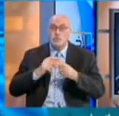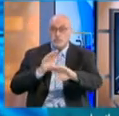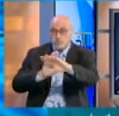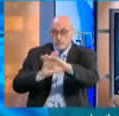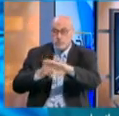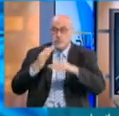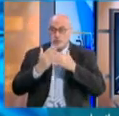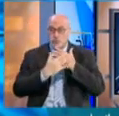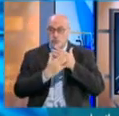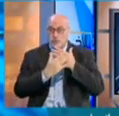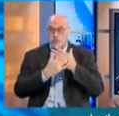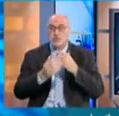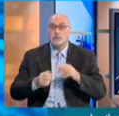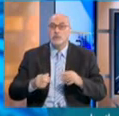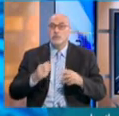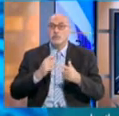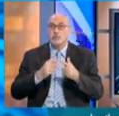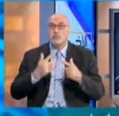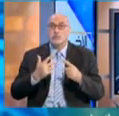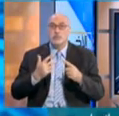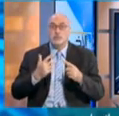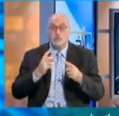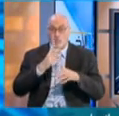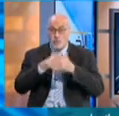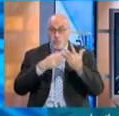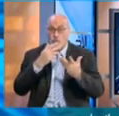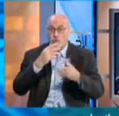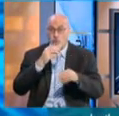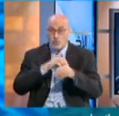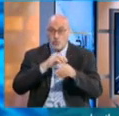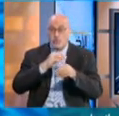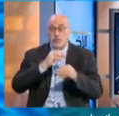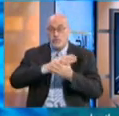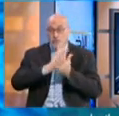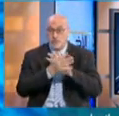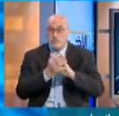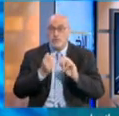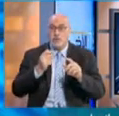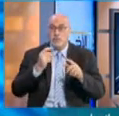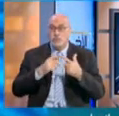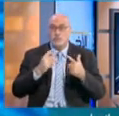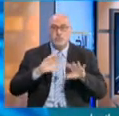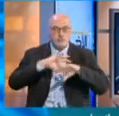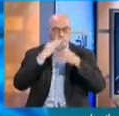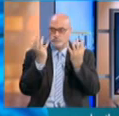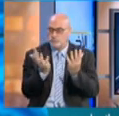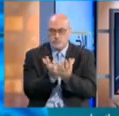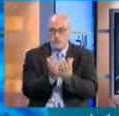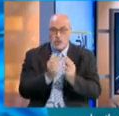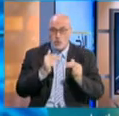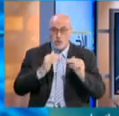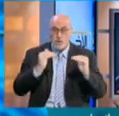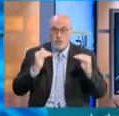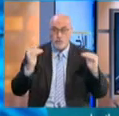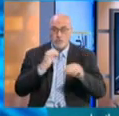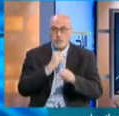السياسية والاستشراف الاستراتيجي وكذا التعاون الاقتصادي والتفاعلات في كافة مستويات